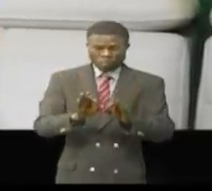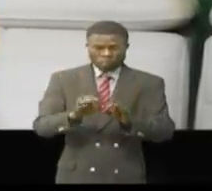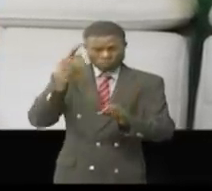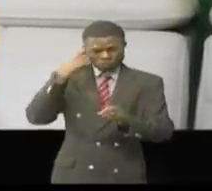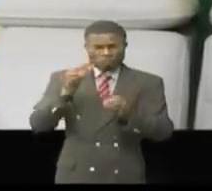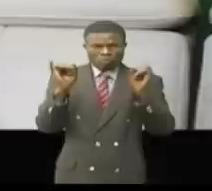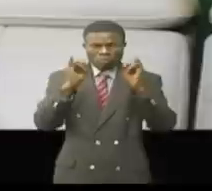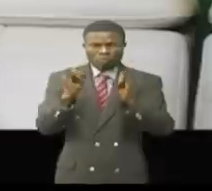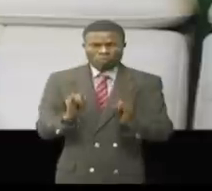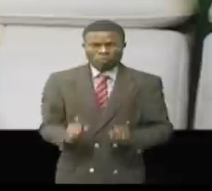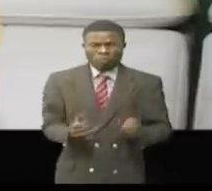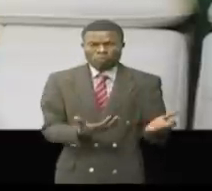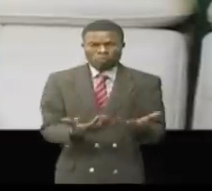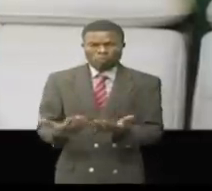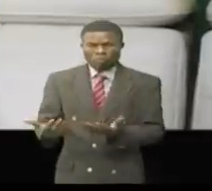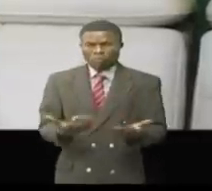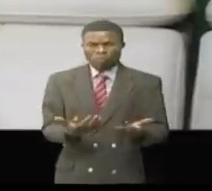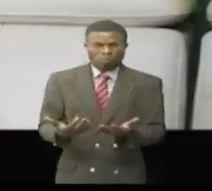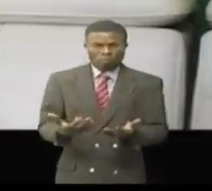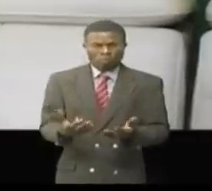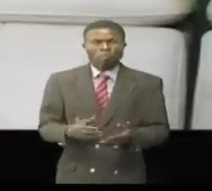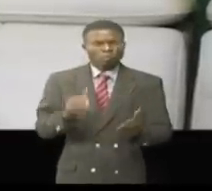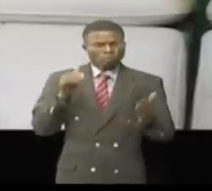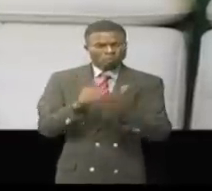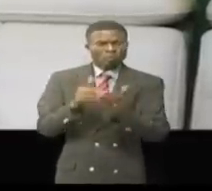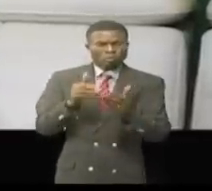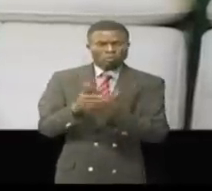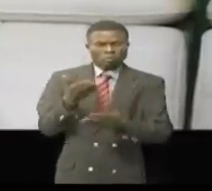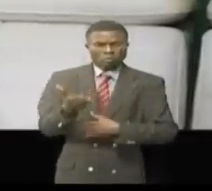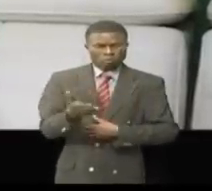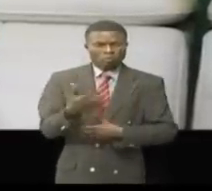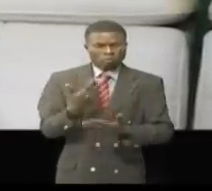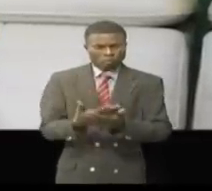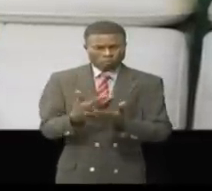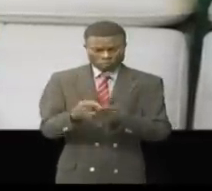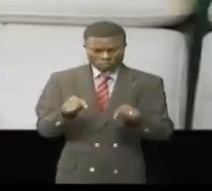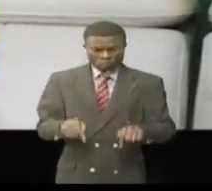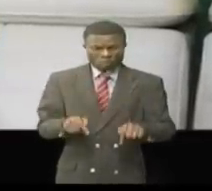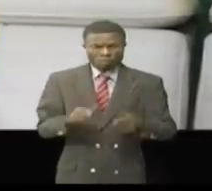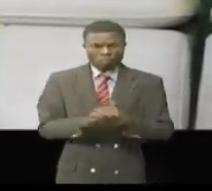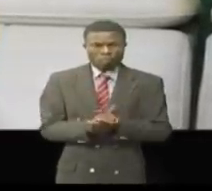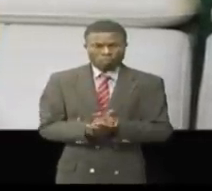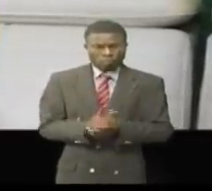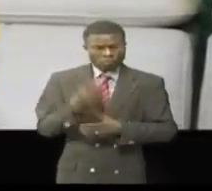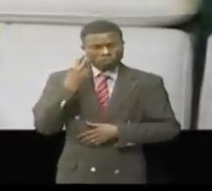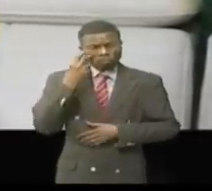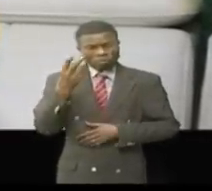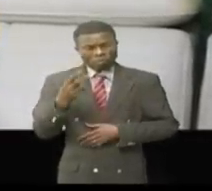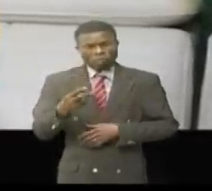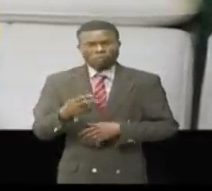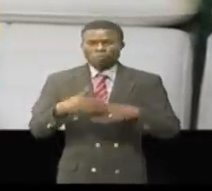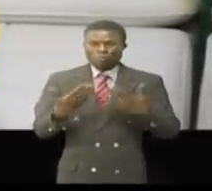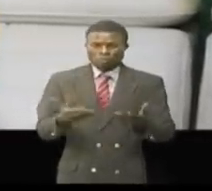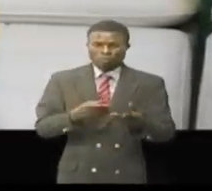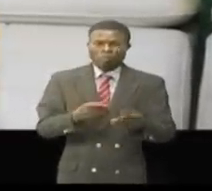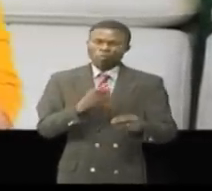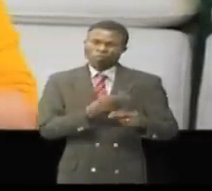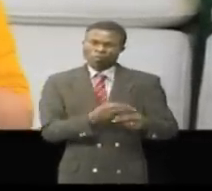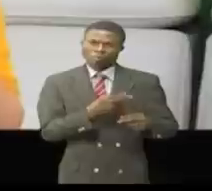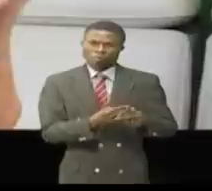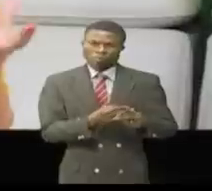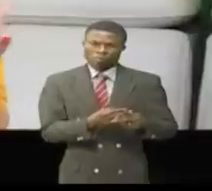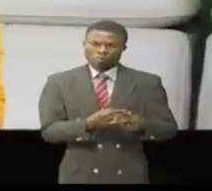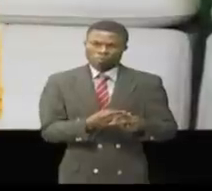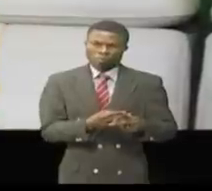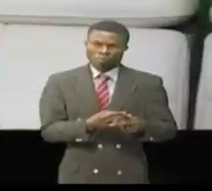informatique et à parler un petit peu des menaces que nous subissons aujourd'hui. Et pour voir aussi gérer tous les, au